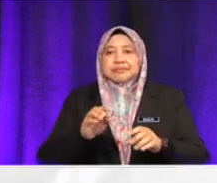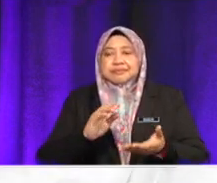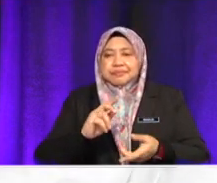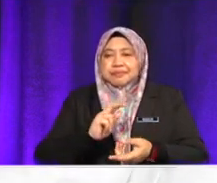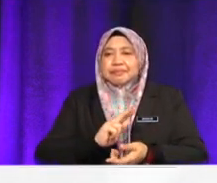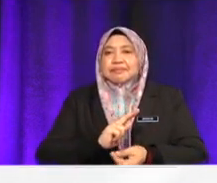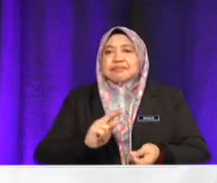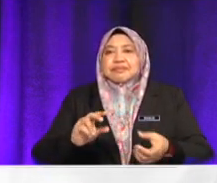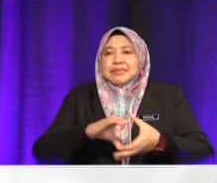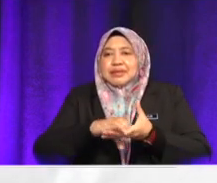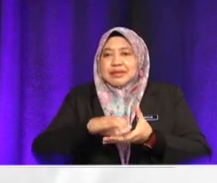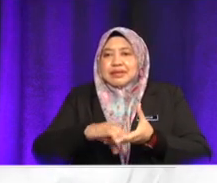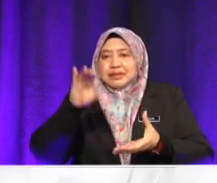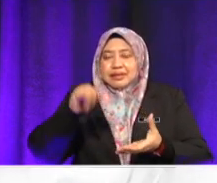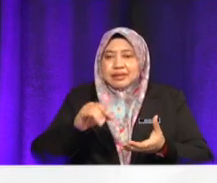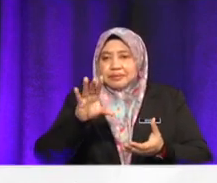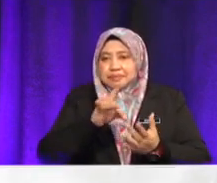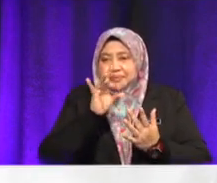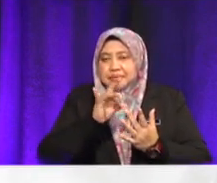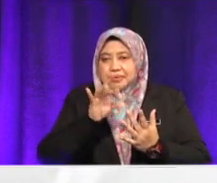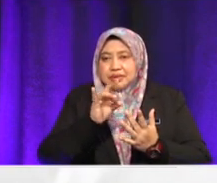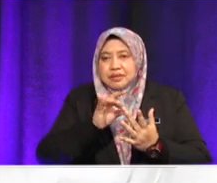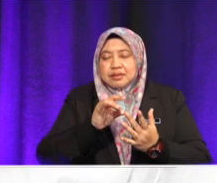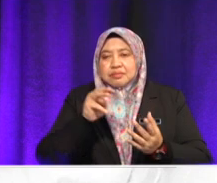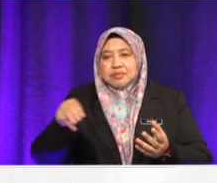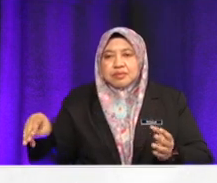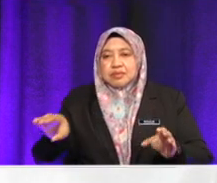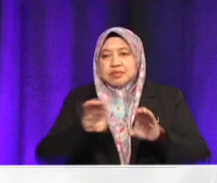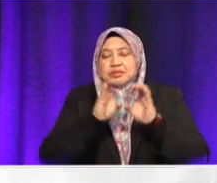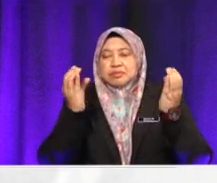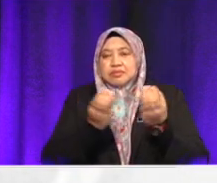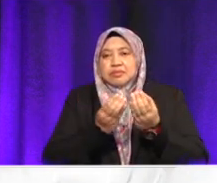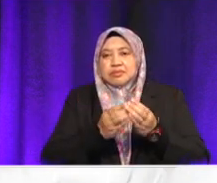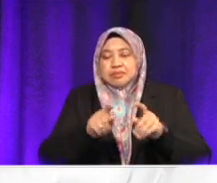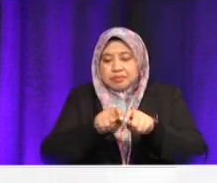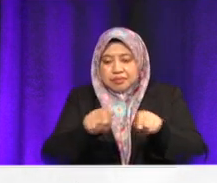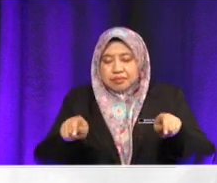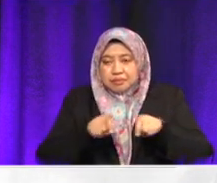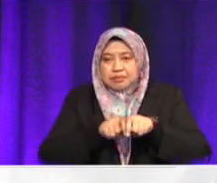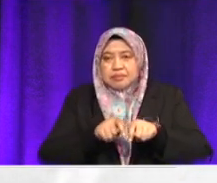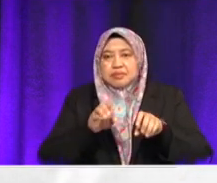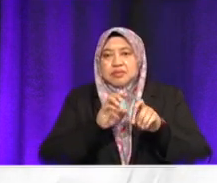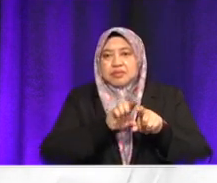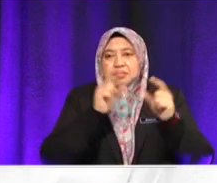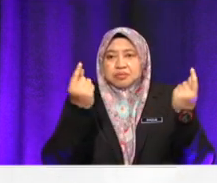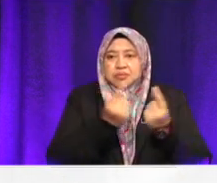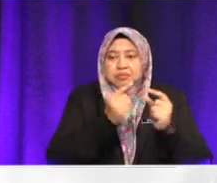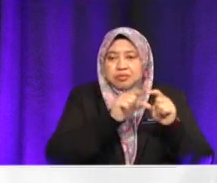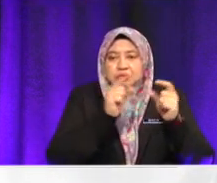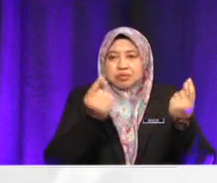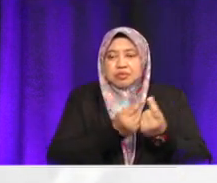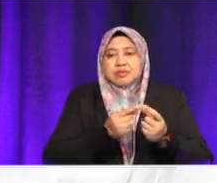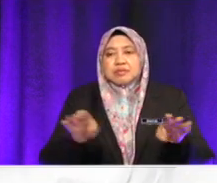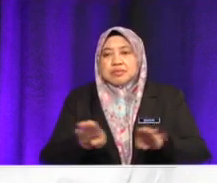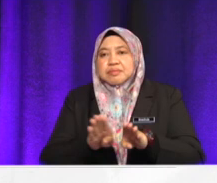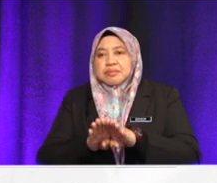sebab supaya murid ini dikumpulkan ataupun di tempatkan mengikuti kumpulan yang terdiri dari pada berbagai